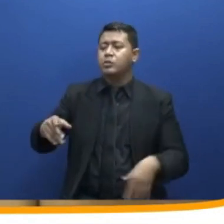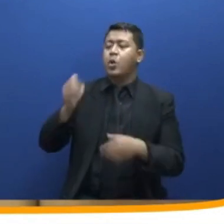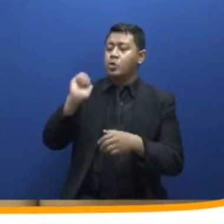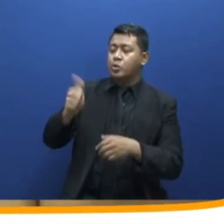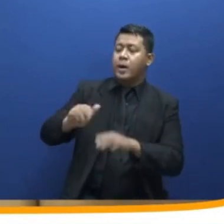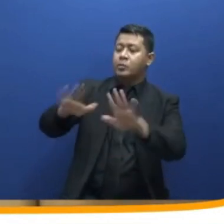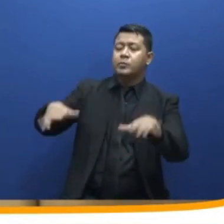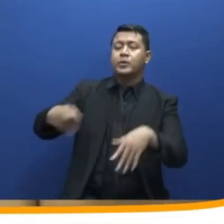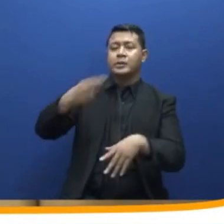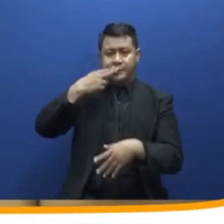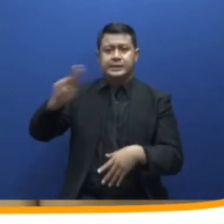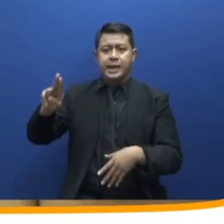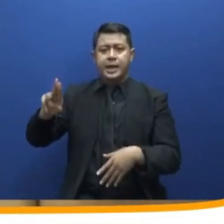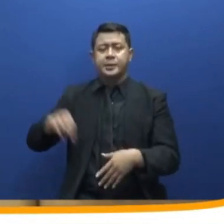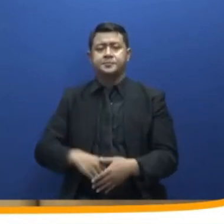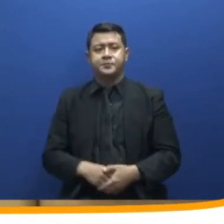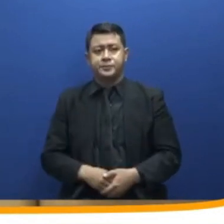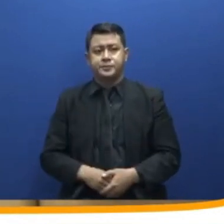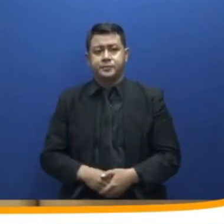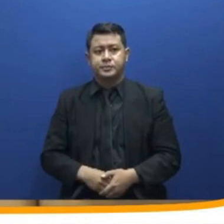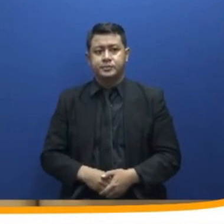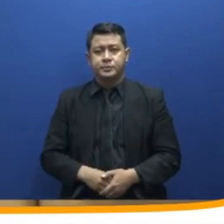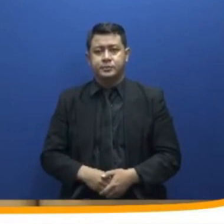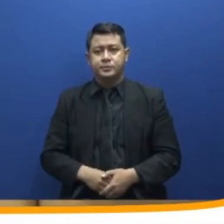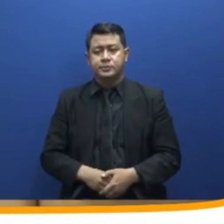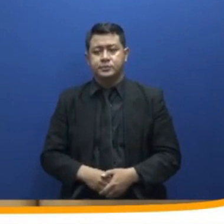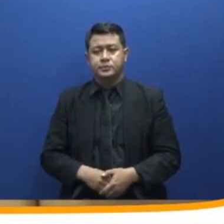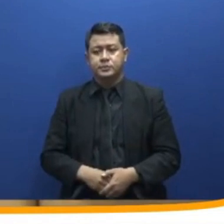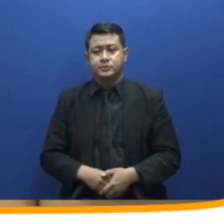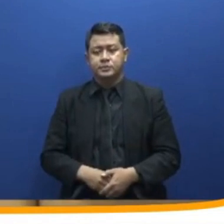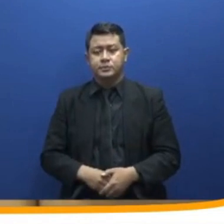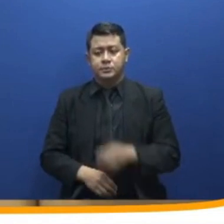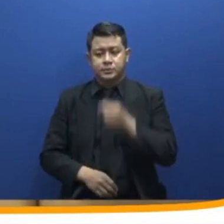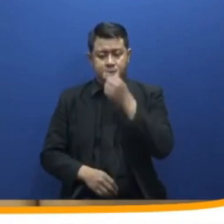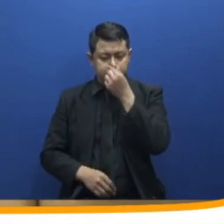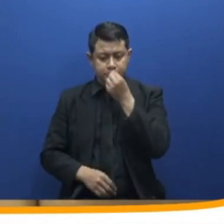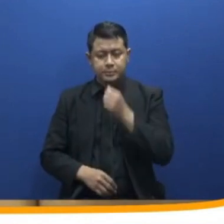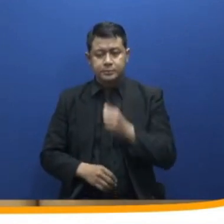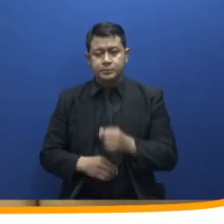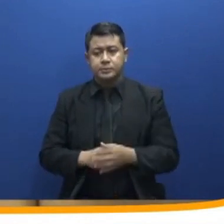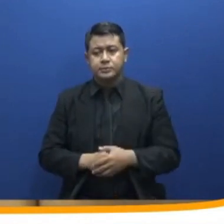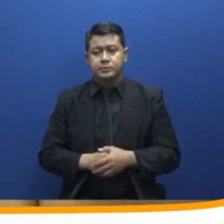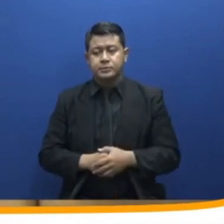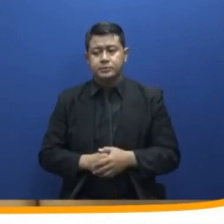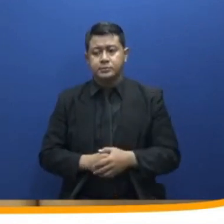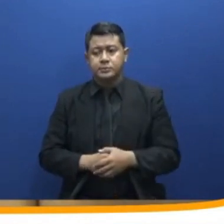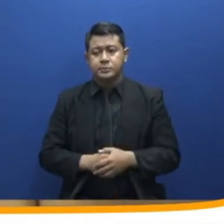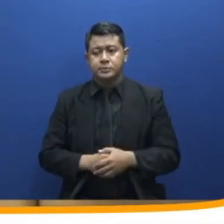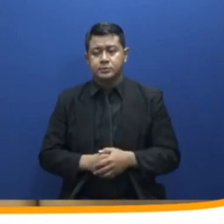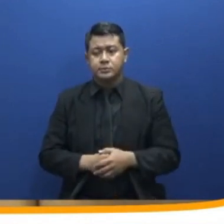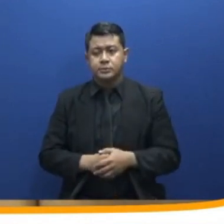sebenarnya saudariku yang terkasih mari terus-menerus Hai dan kesempatan malam Paskah ini saudara-saudari